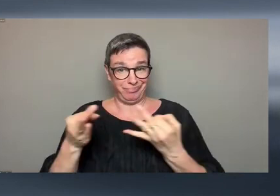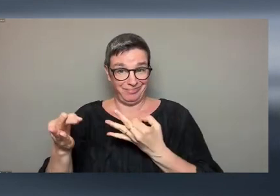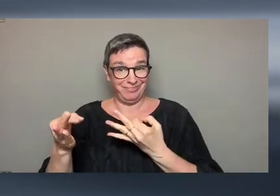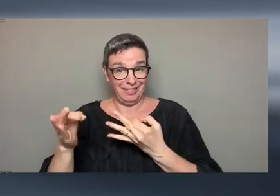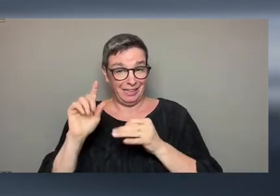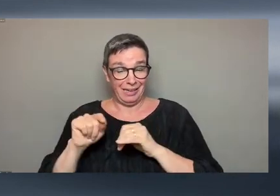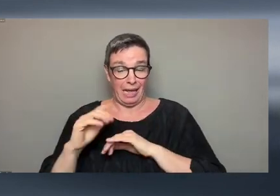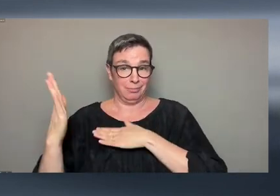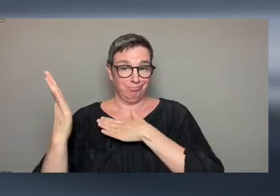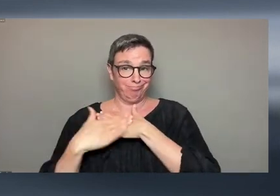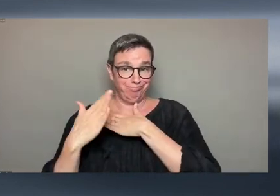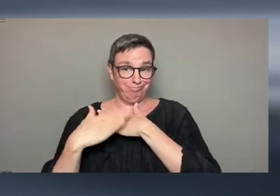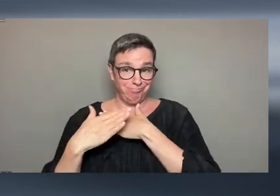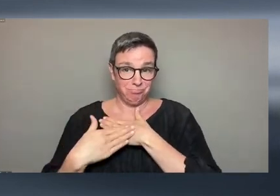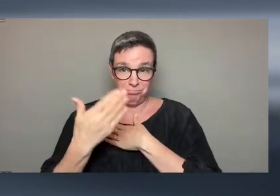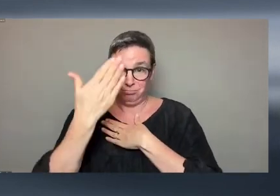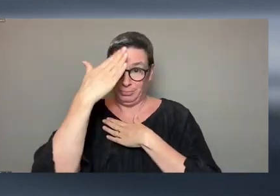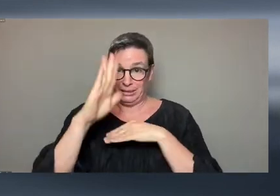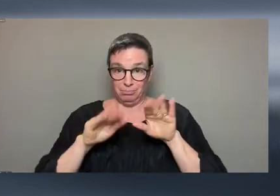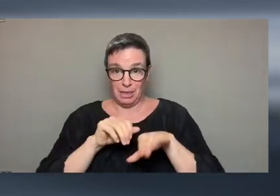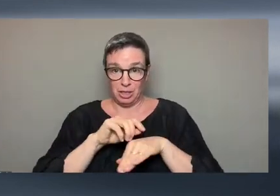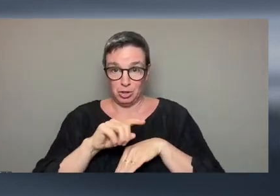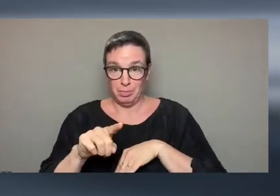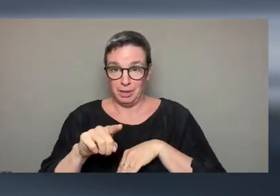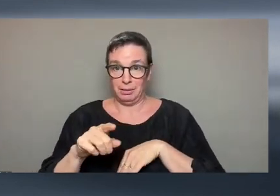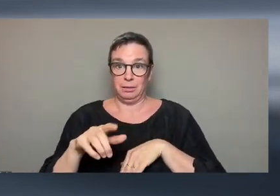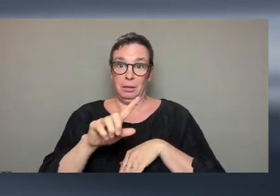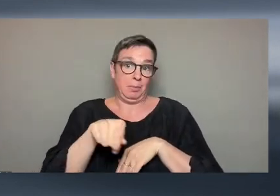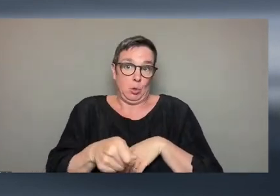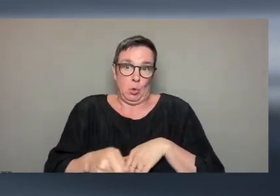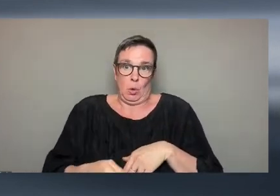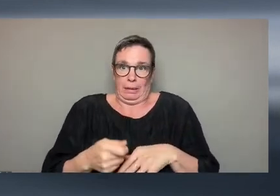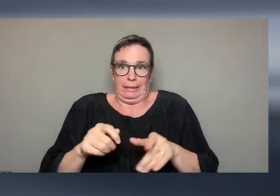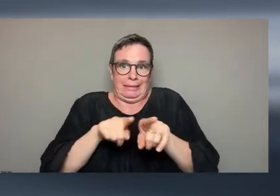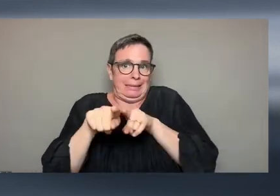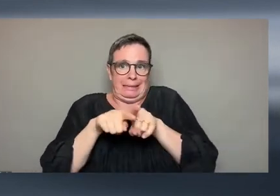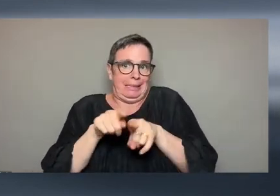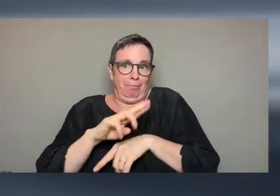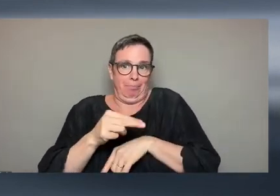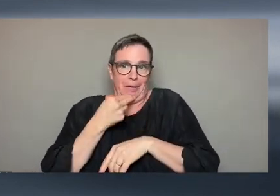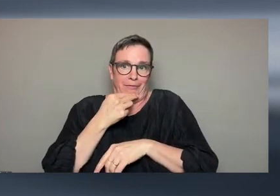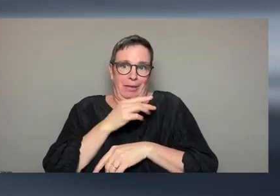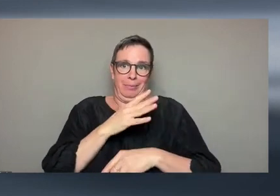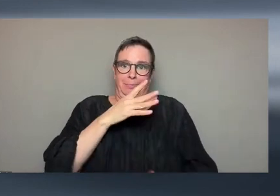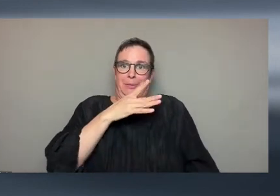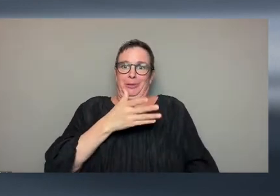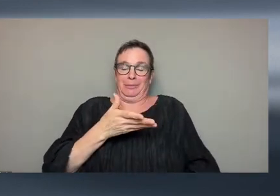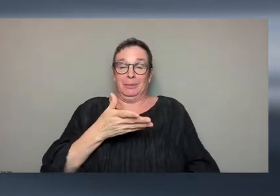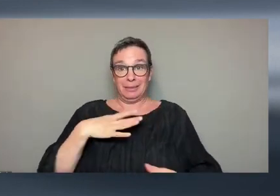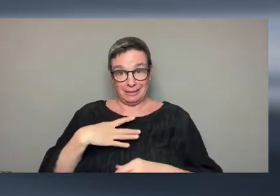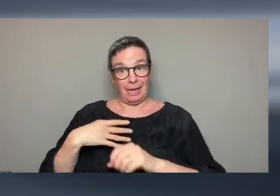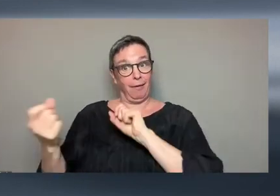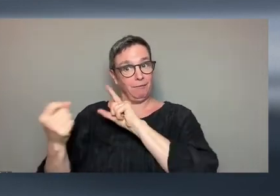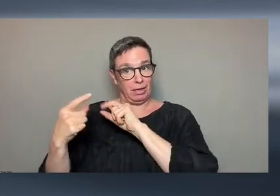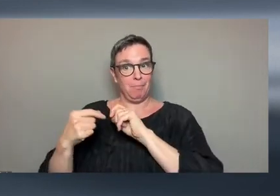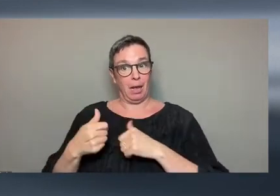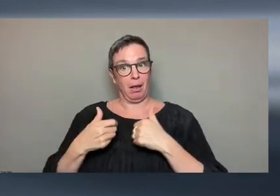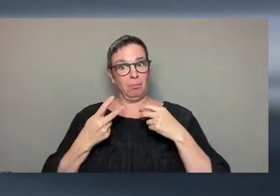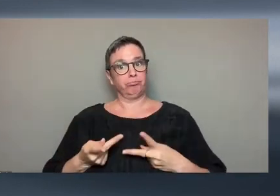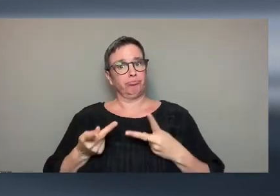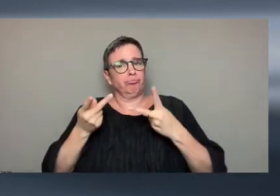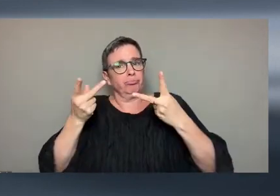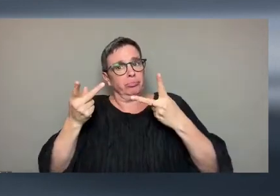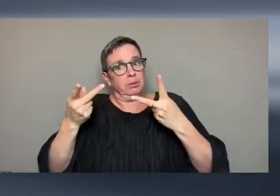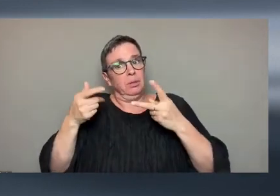nous dire lorsque ça ne fonctionne pas, parce qu'ils ne sont bien sûr pas parfaits. Et ce sont des retours qui nous sont précieux, car nous pouvons soit corriger